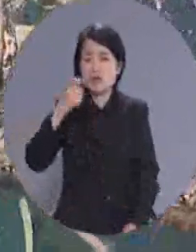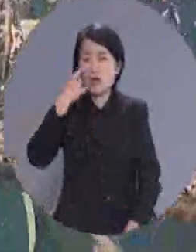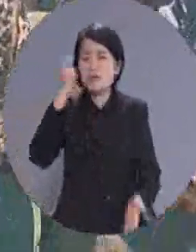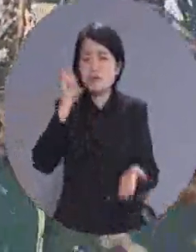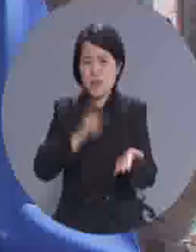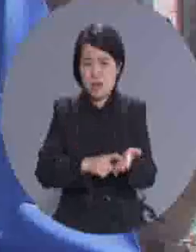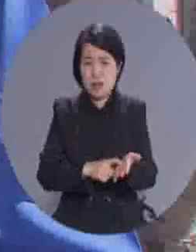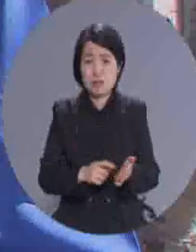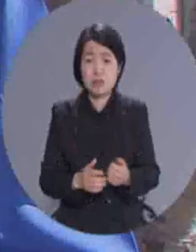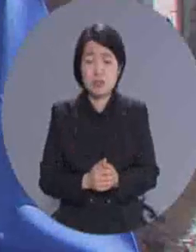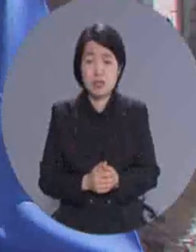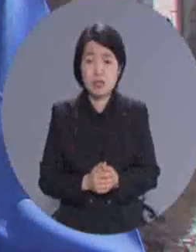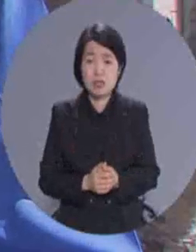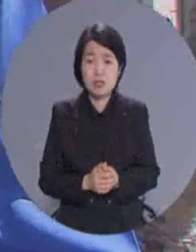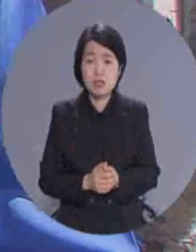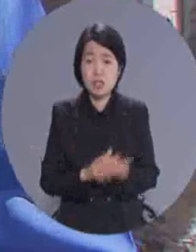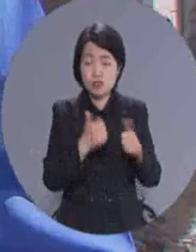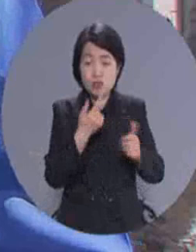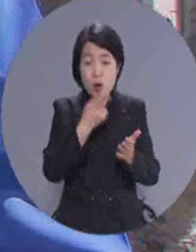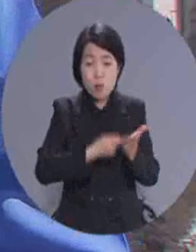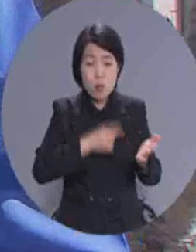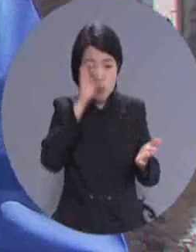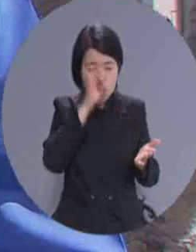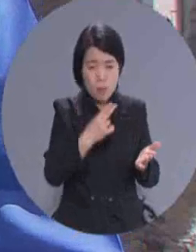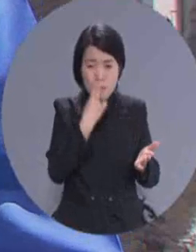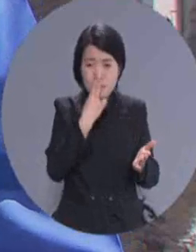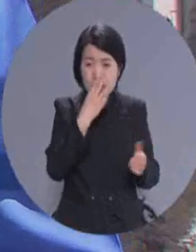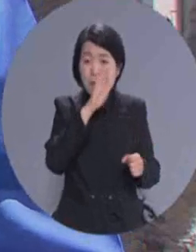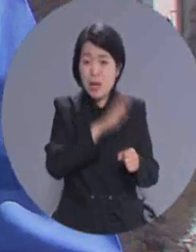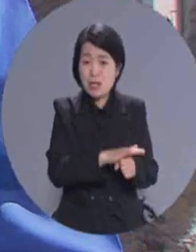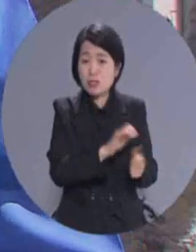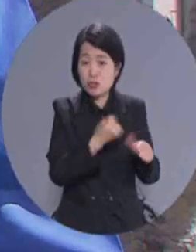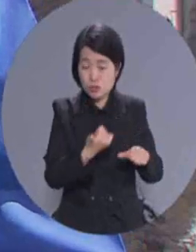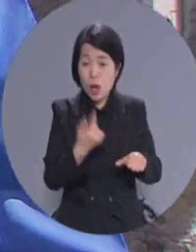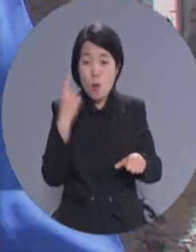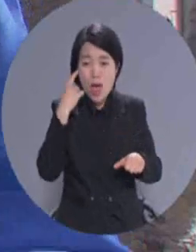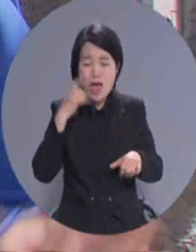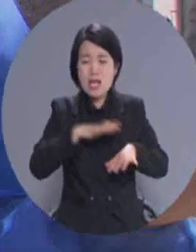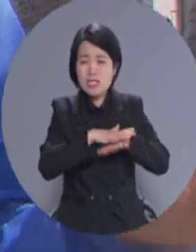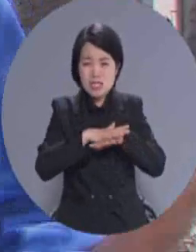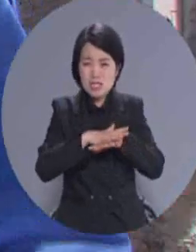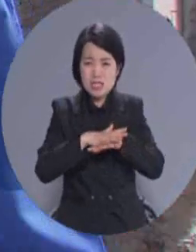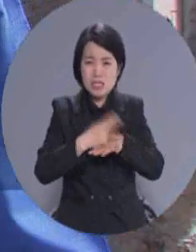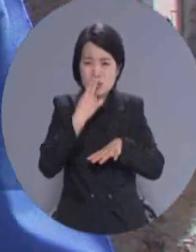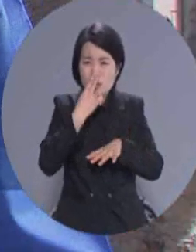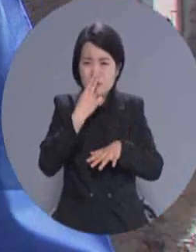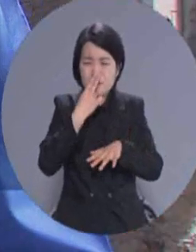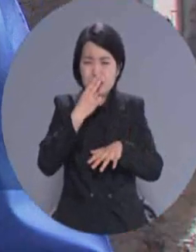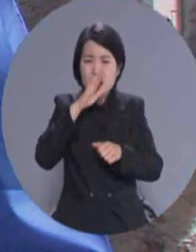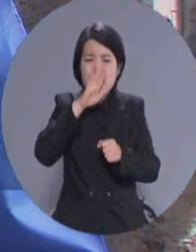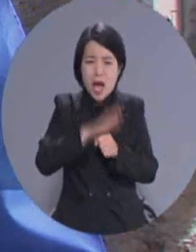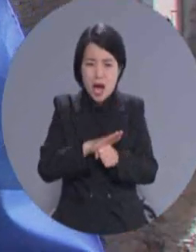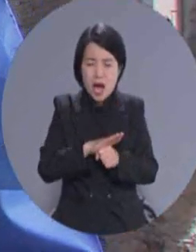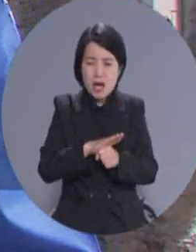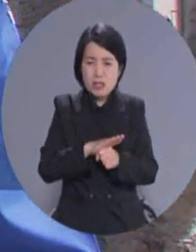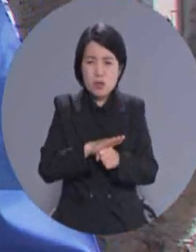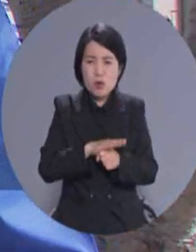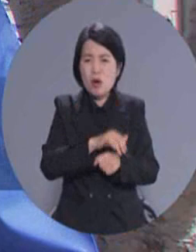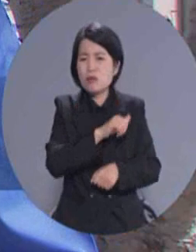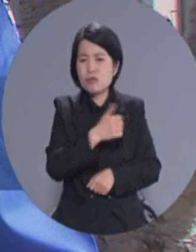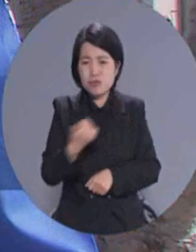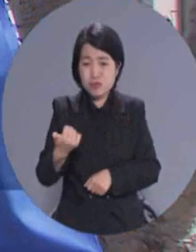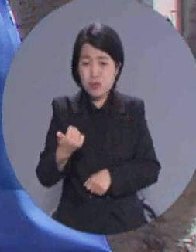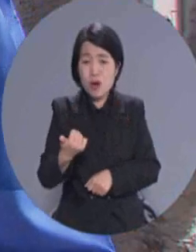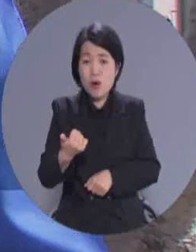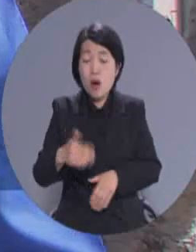발견됐습니다. 부검하는 거 보면 거의 이제 질식에서 죽은 거, 그물에 걸려서 그 숨을 못 쉬어서 죽은 그런 부분이 여수에서 많이